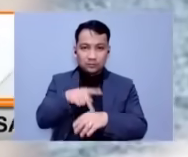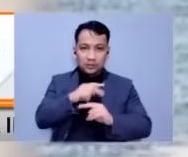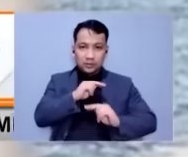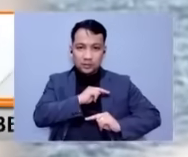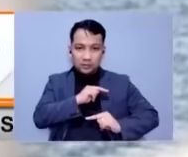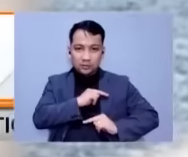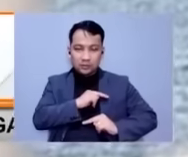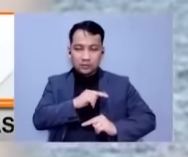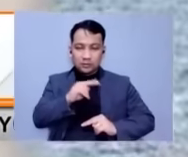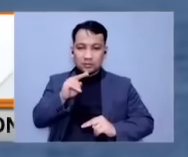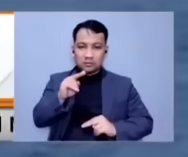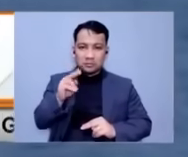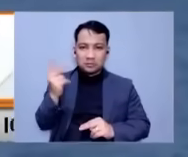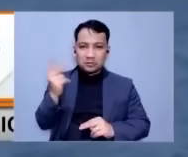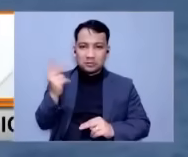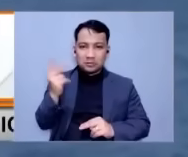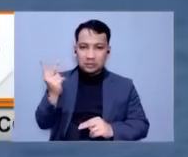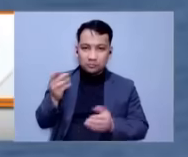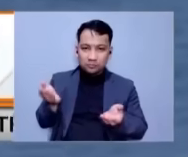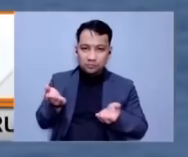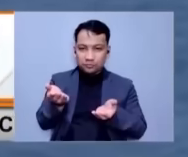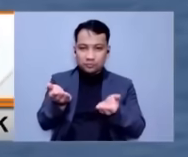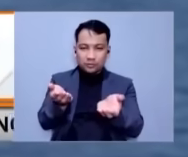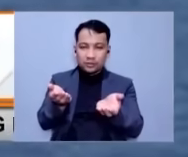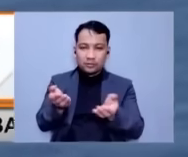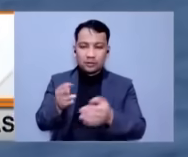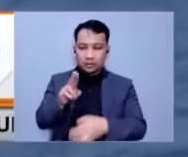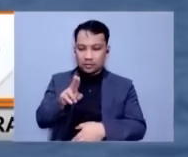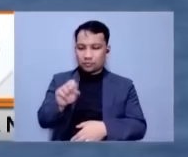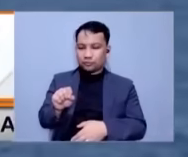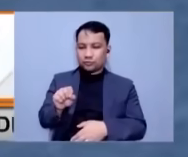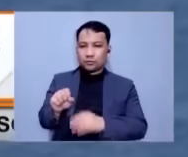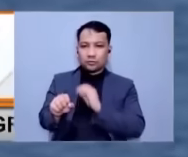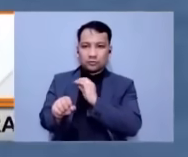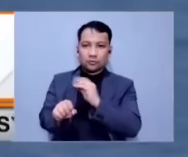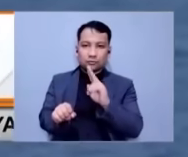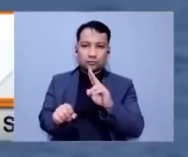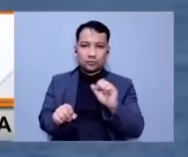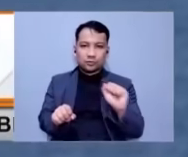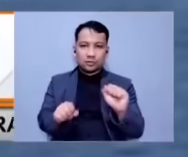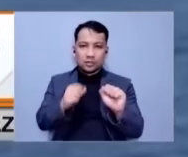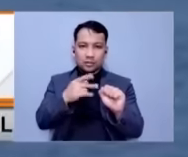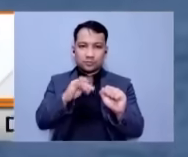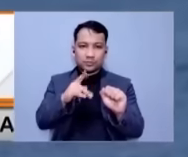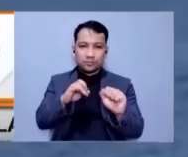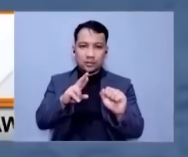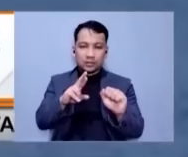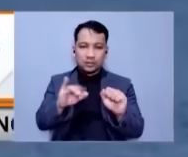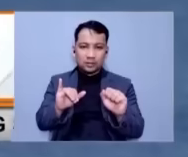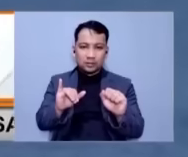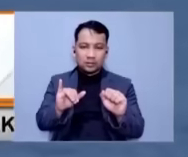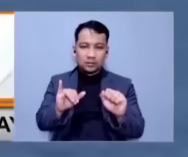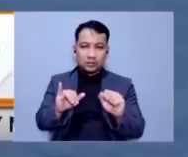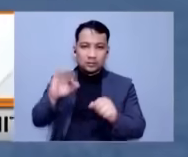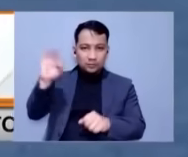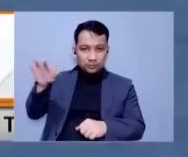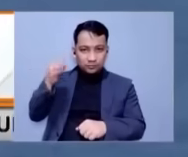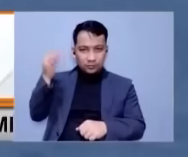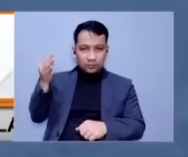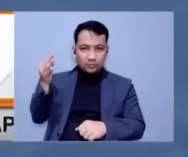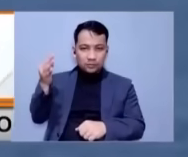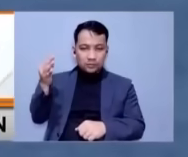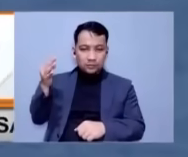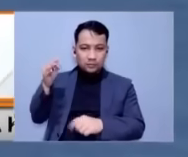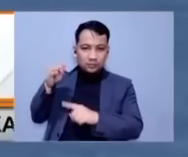BRP Davao del Sur. Dala naman ng US Navy ang kanilang USS Harper's Ferry, habang ang French Navy sakay ng Floral